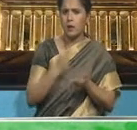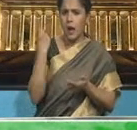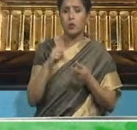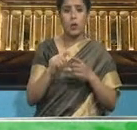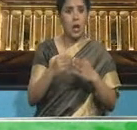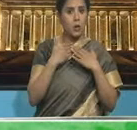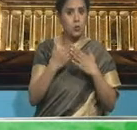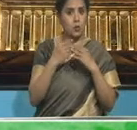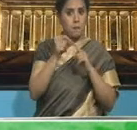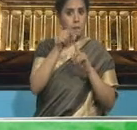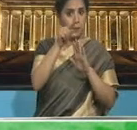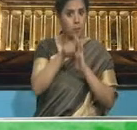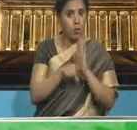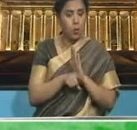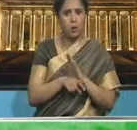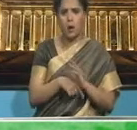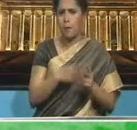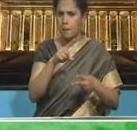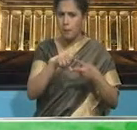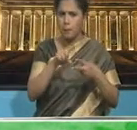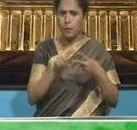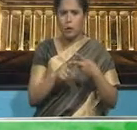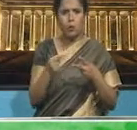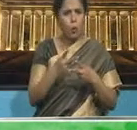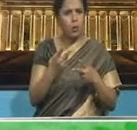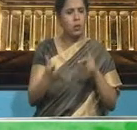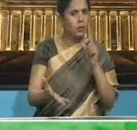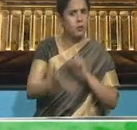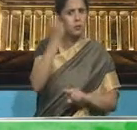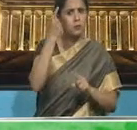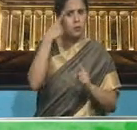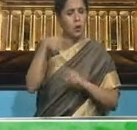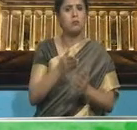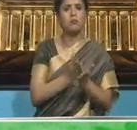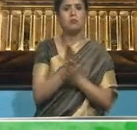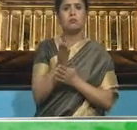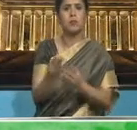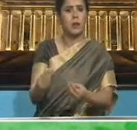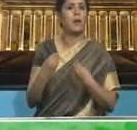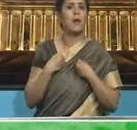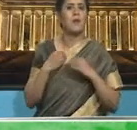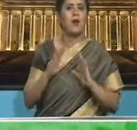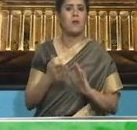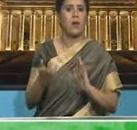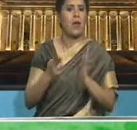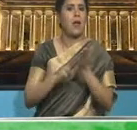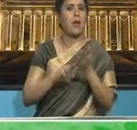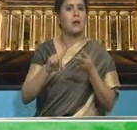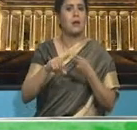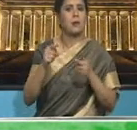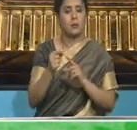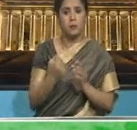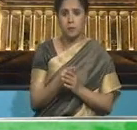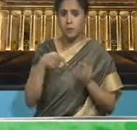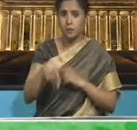नीति इन दोनों लक्ष्यों को प्राप्त करने का मार्ग प्रशस्त करती है। यह नीति